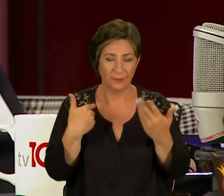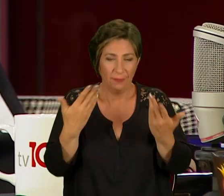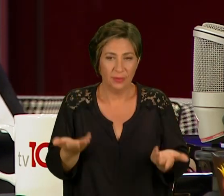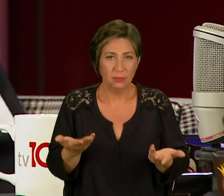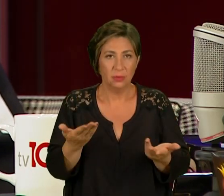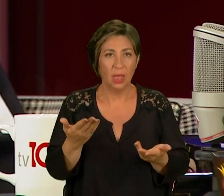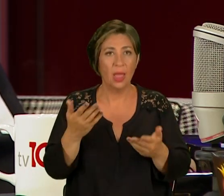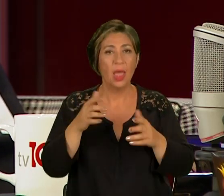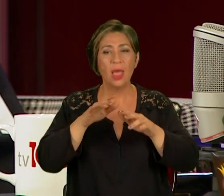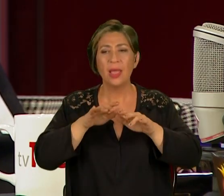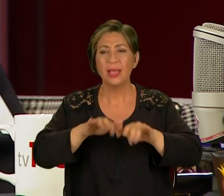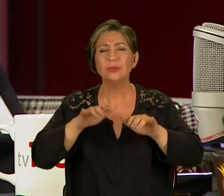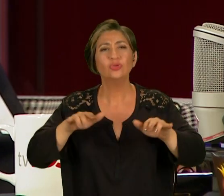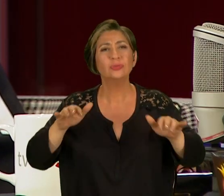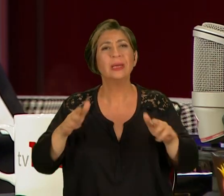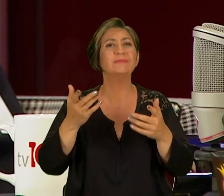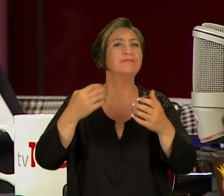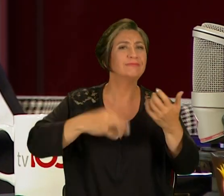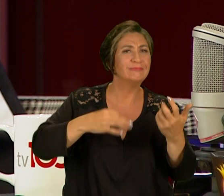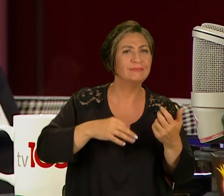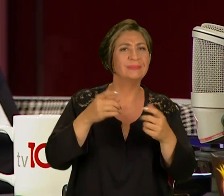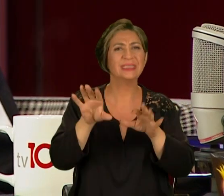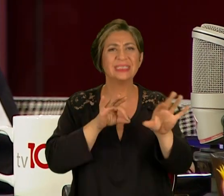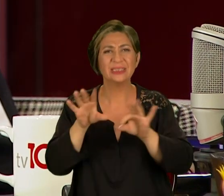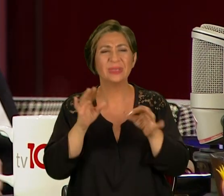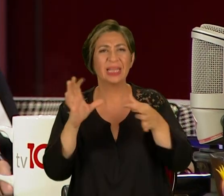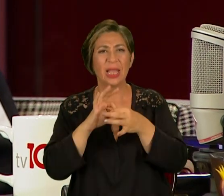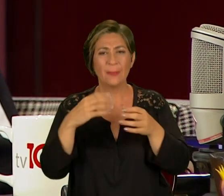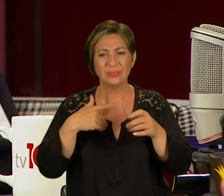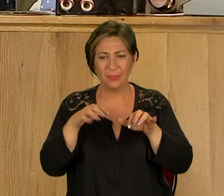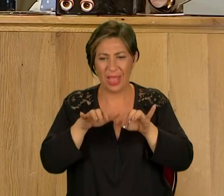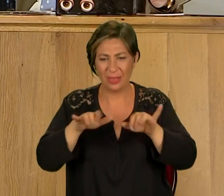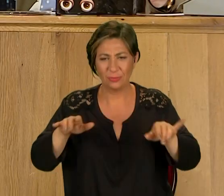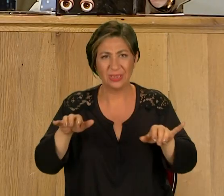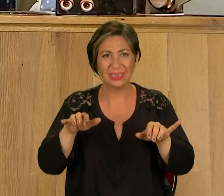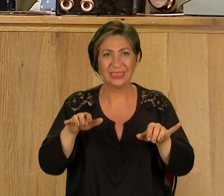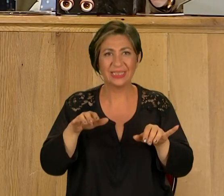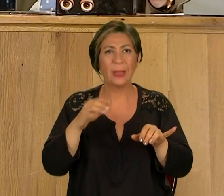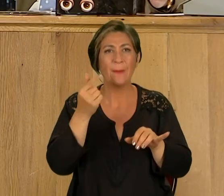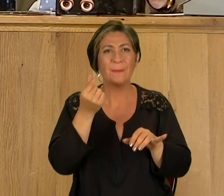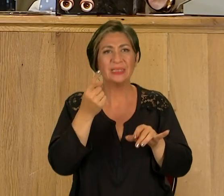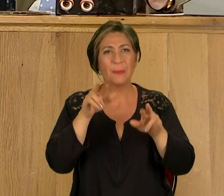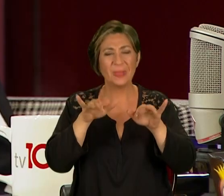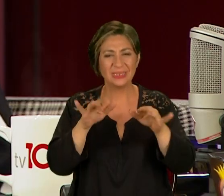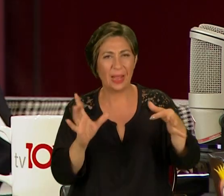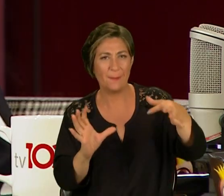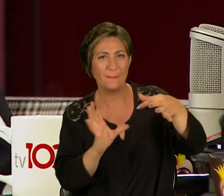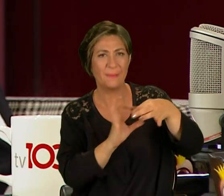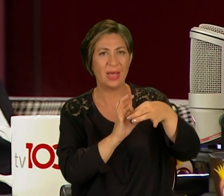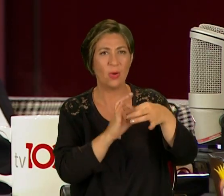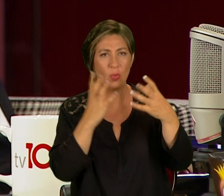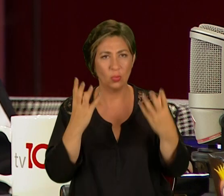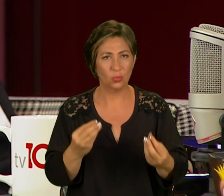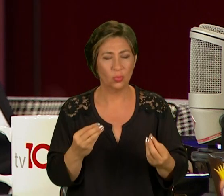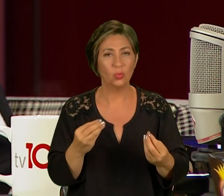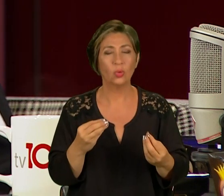Evet, enstrüman seçimiyle ilgili ya biraz bizim elektronik tuşlu çalgılar biraz bilgisayara teslim etti olayı.